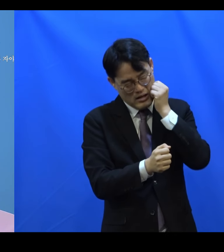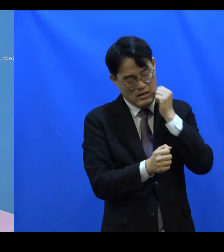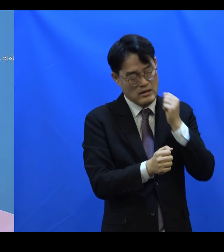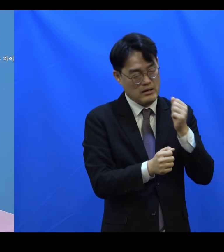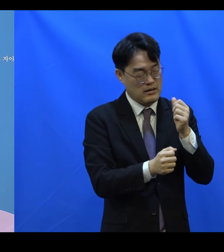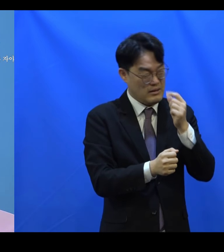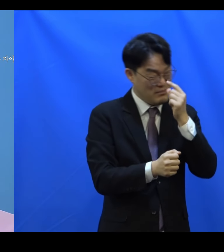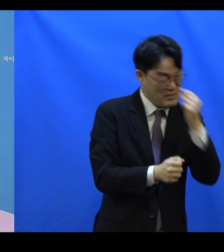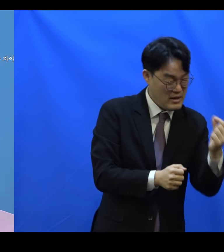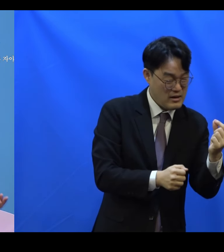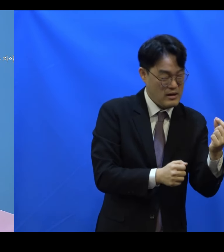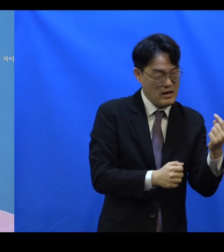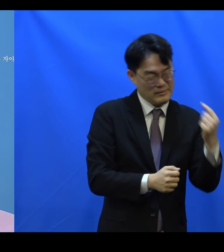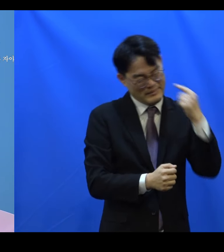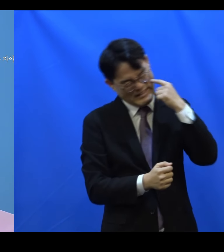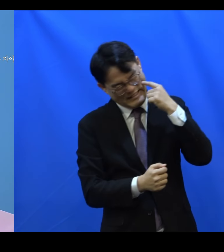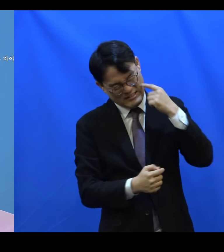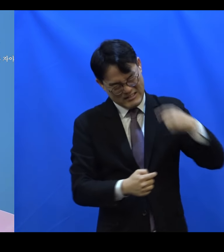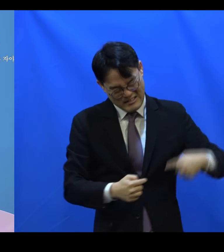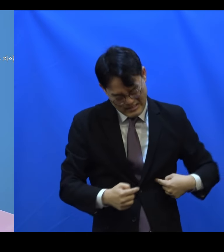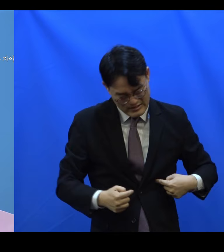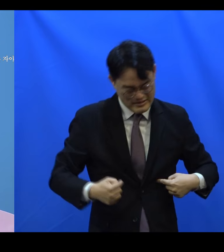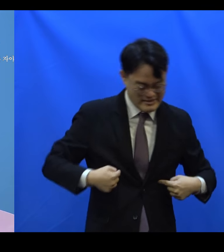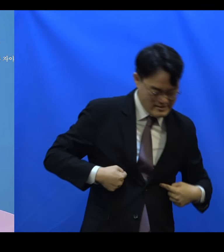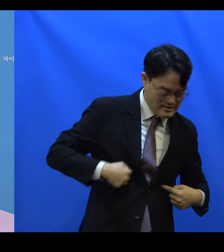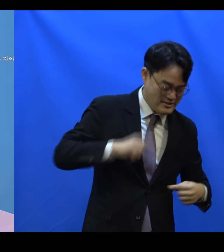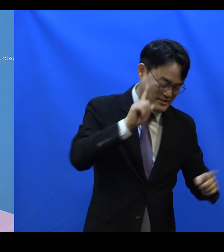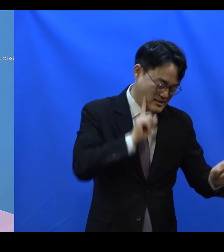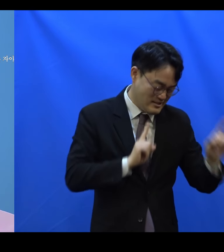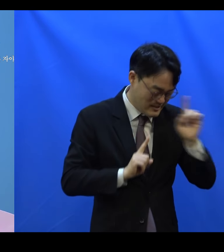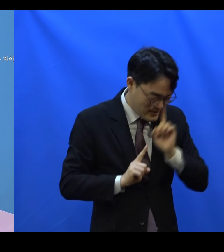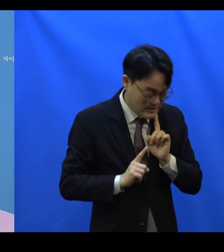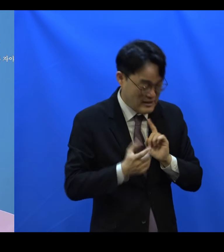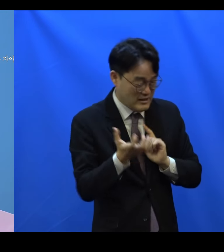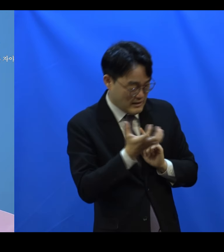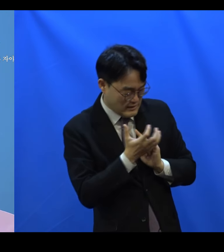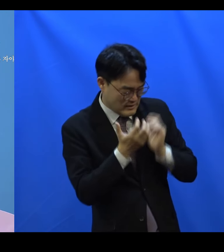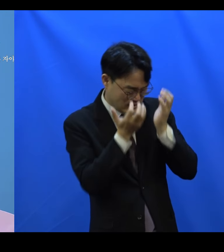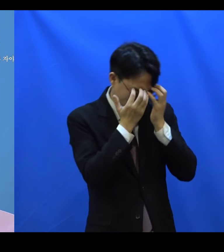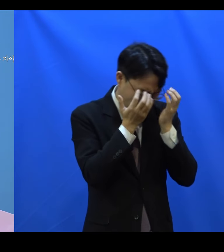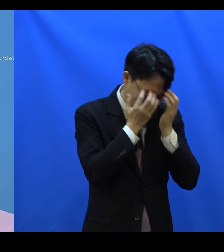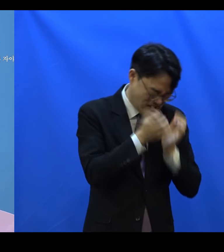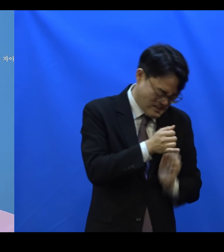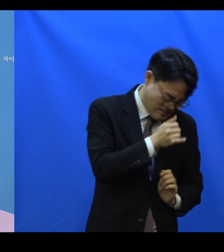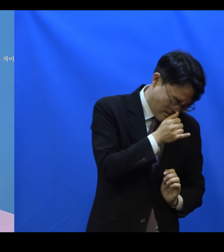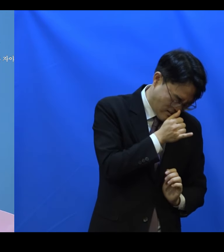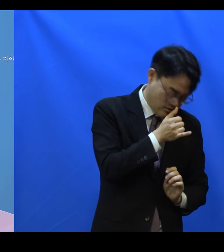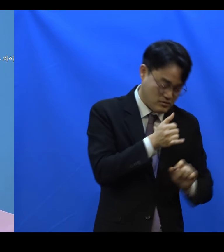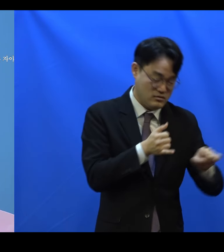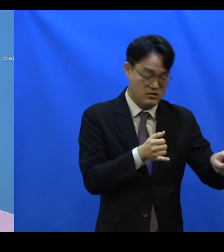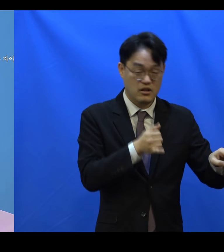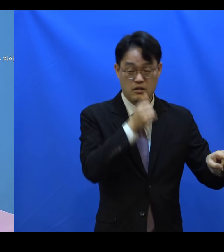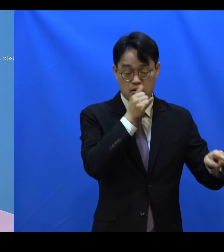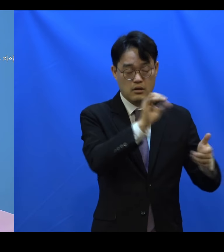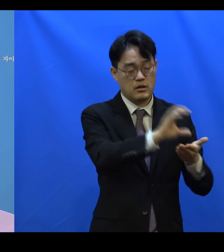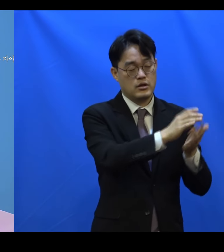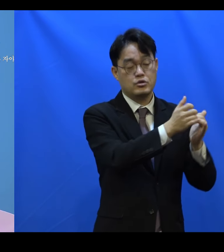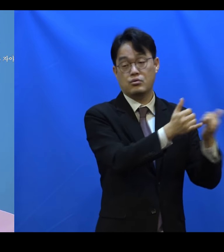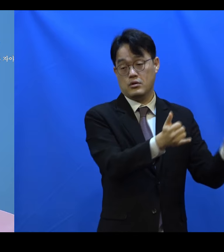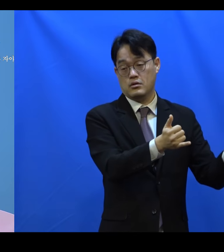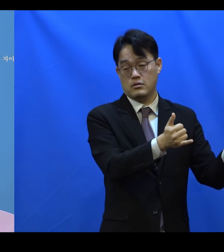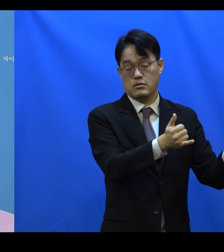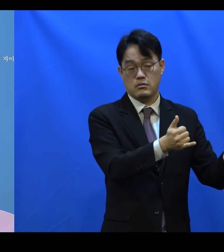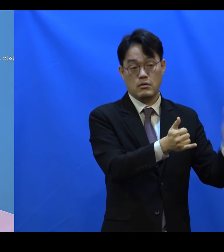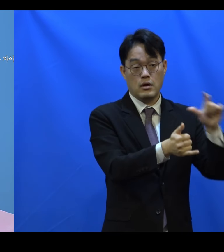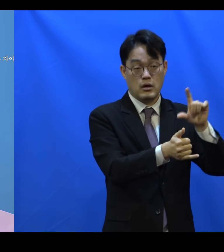있습니다. 우리는 아무에게도 말 못할 아픔들을 누구나 가지고 있습니다. 무시를 당할